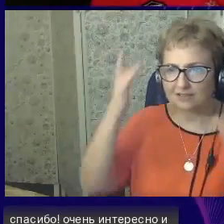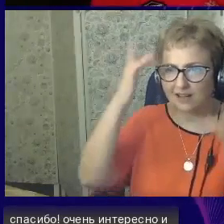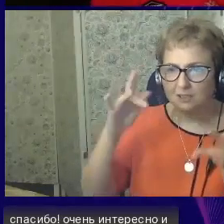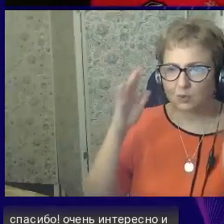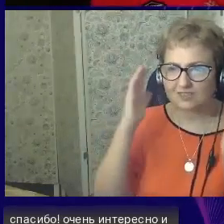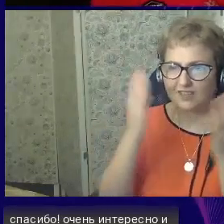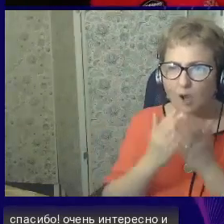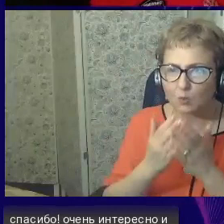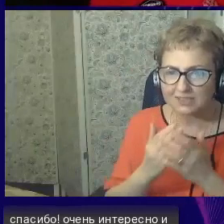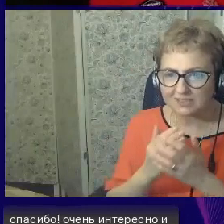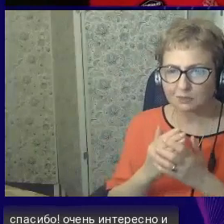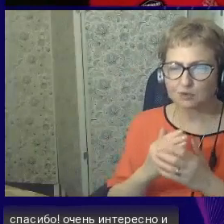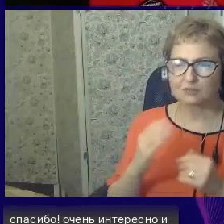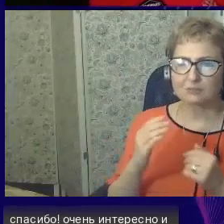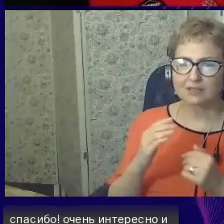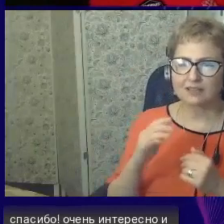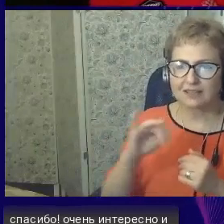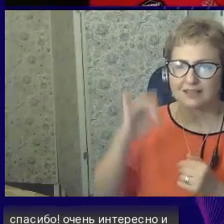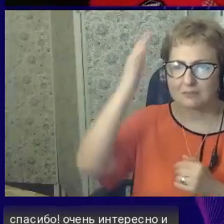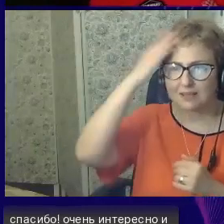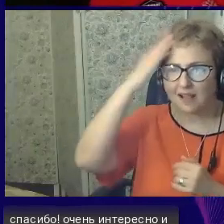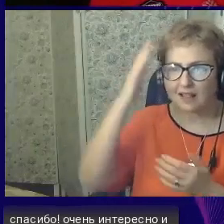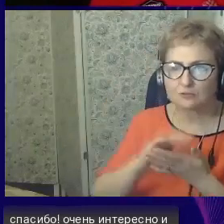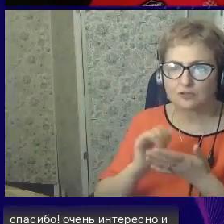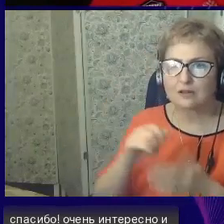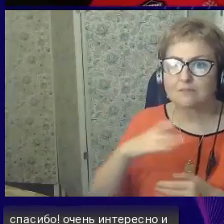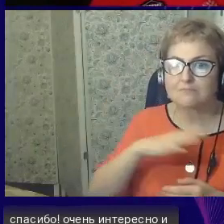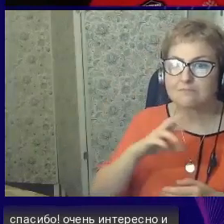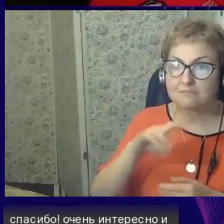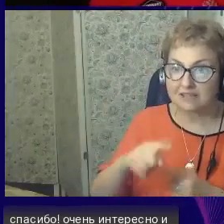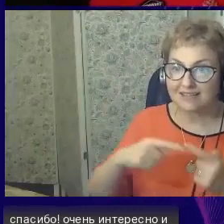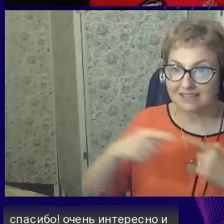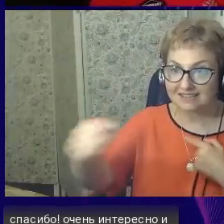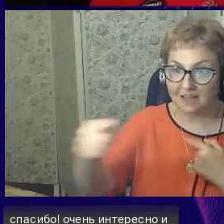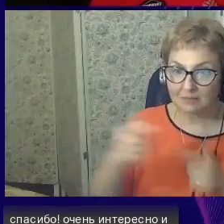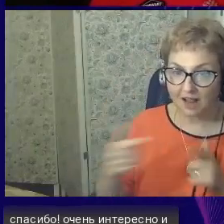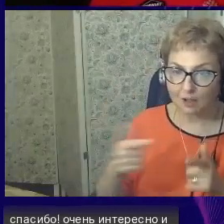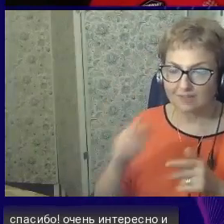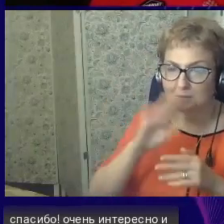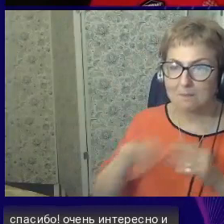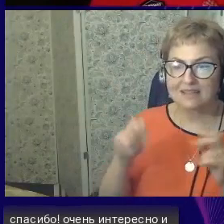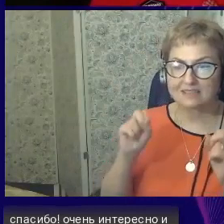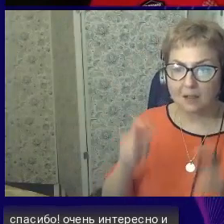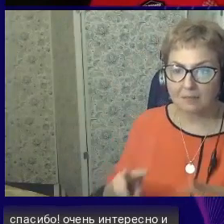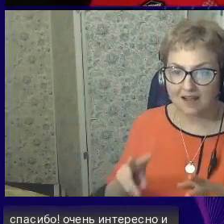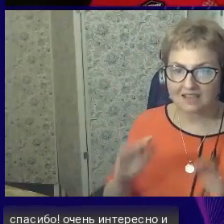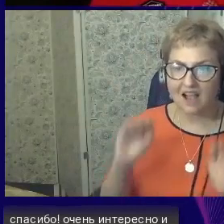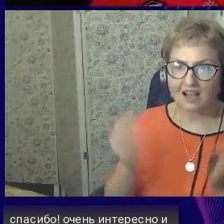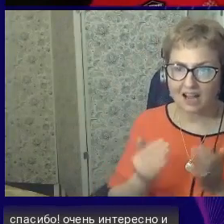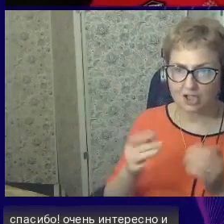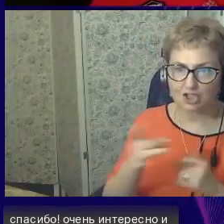расстройством аутистического спектра и с ментальными нарушениями мы дистанции готовим довольно безопасные в